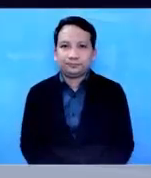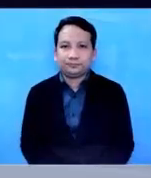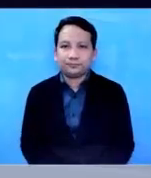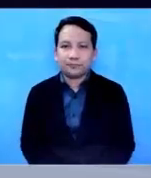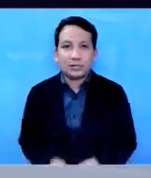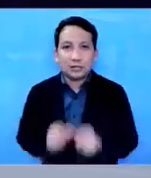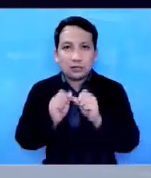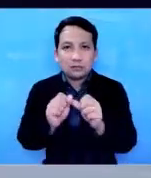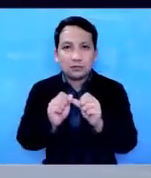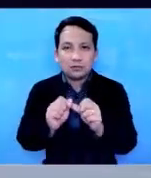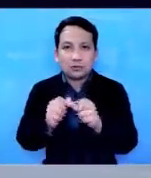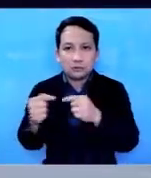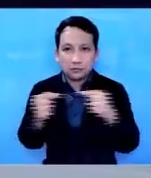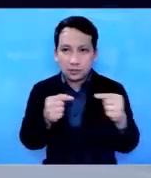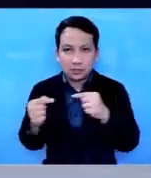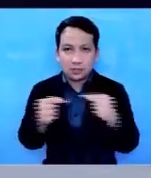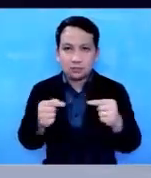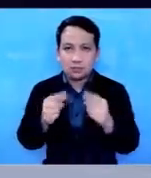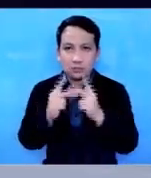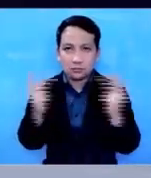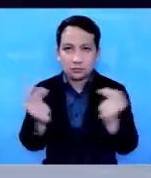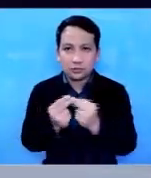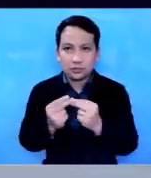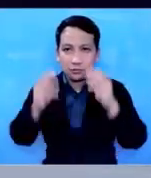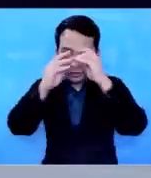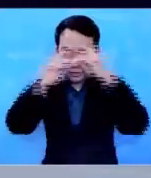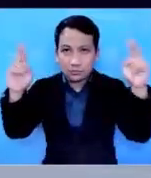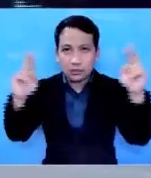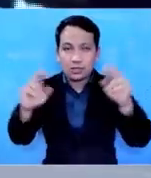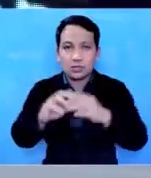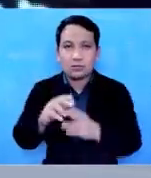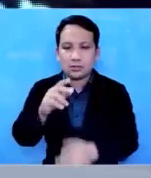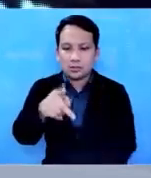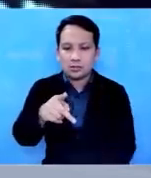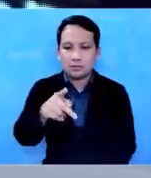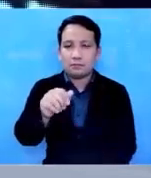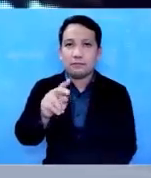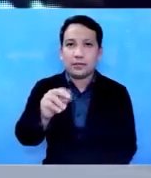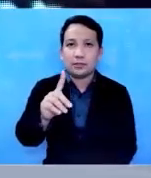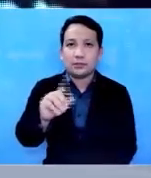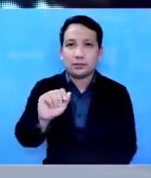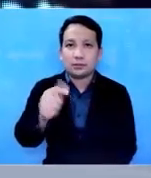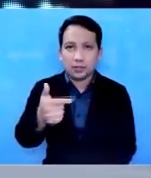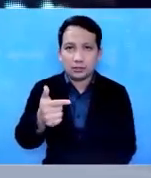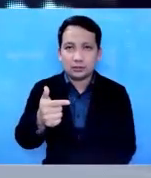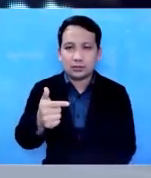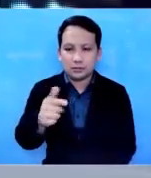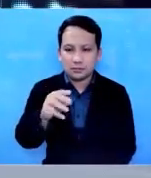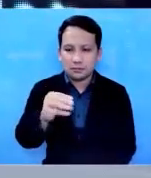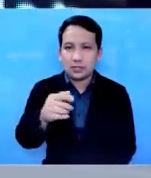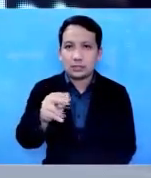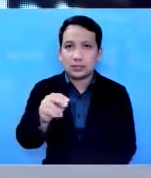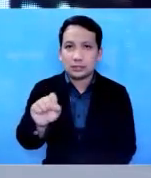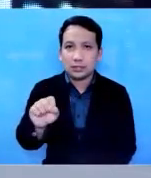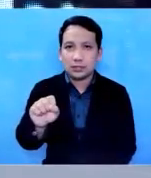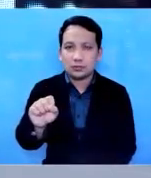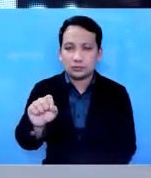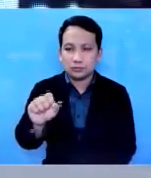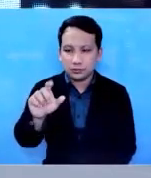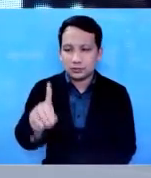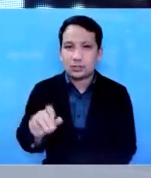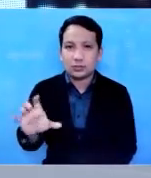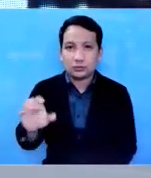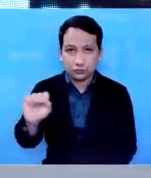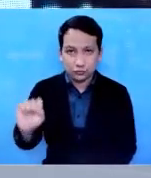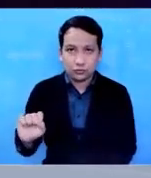Tumitindi ang agawan sa posisyon sa pagka-alkalde ng Pandag, Maguindanao del Sur. Nagkagirian pa ang magkabilang panig na